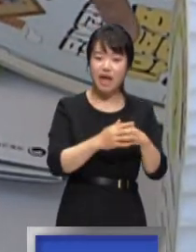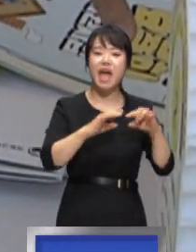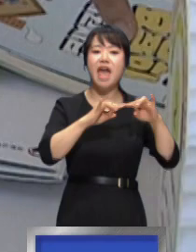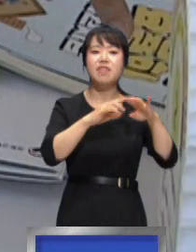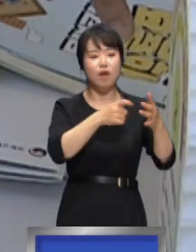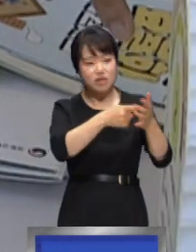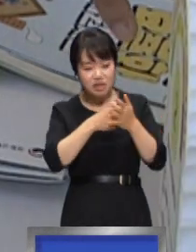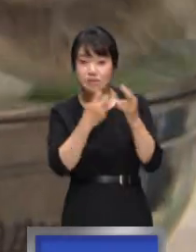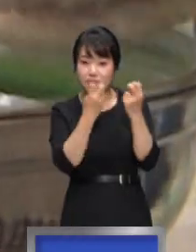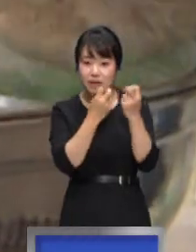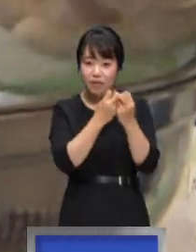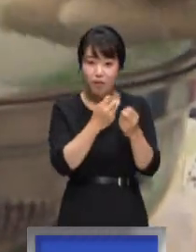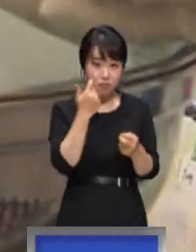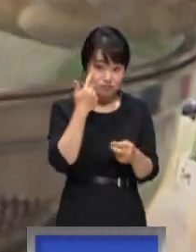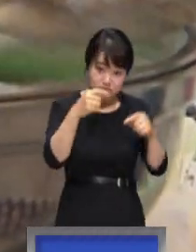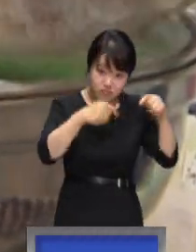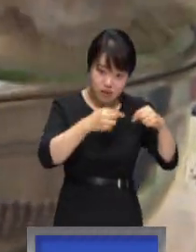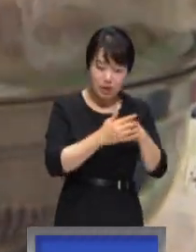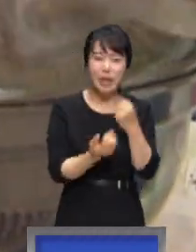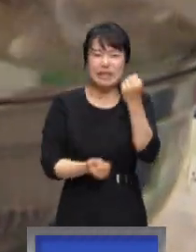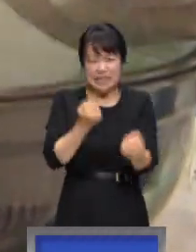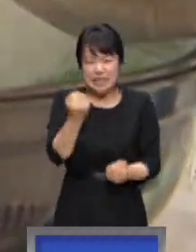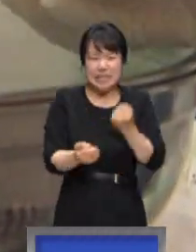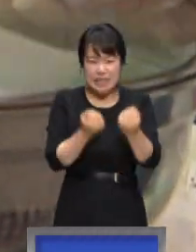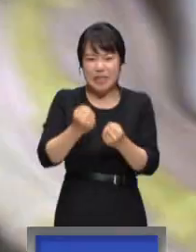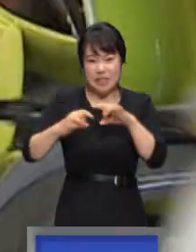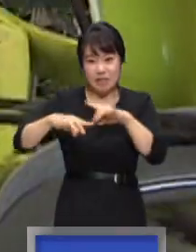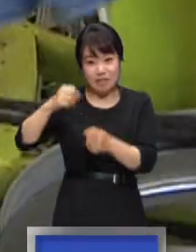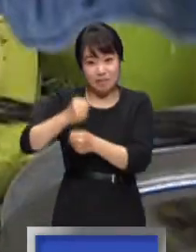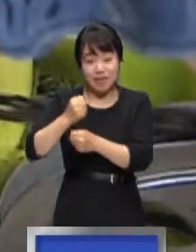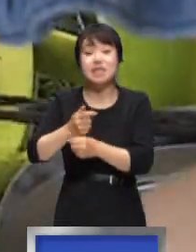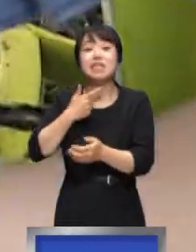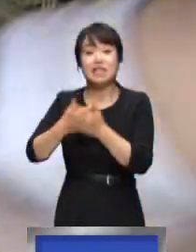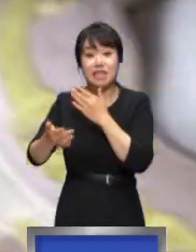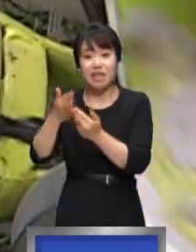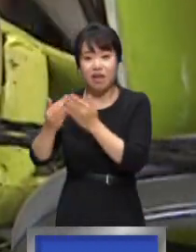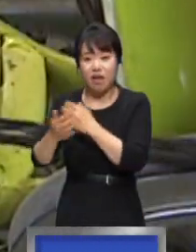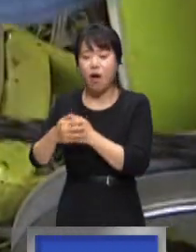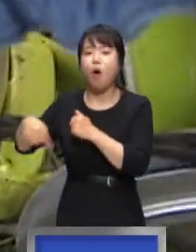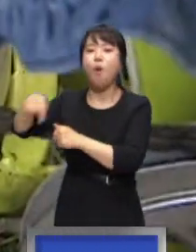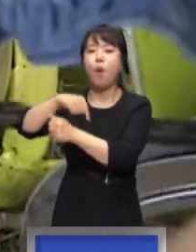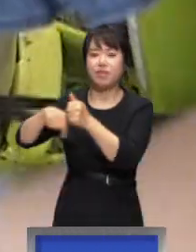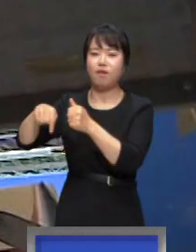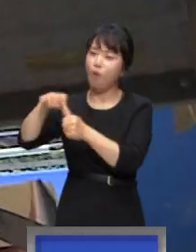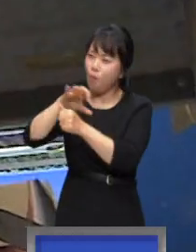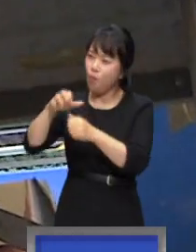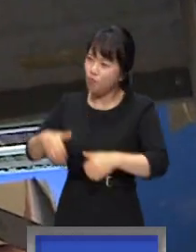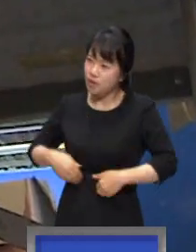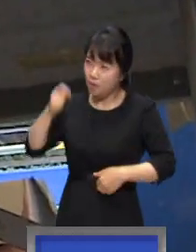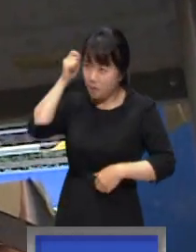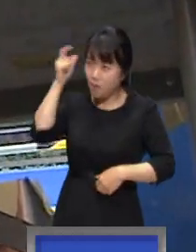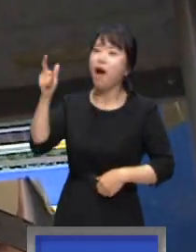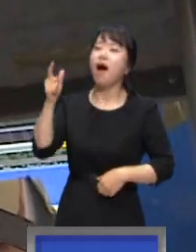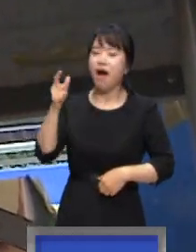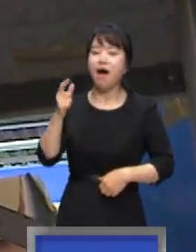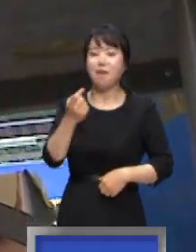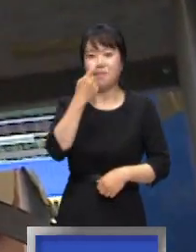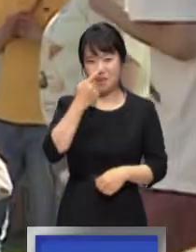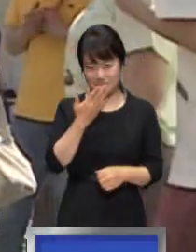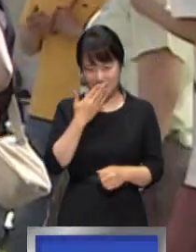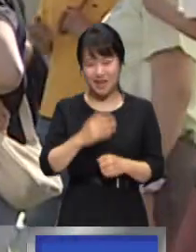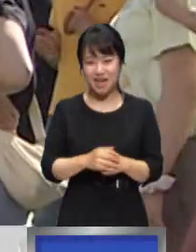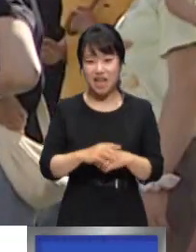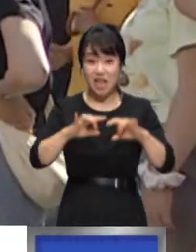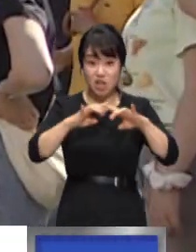효율을 알아보는가 하면 자전거로 에너지를 만들어보는 체험을 통해 환경의 소중함을 일깨웠습니다.